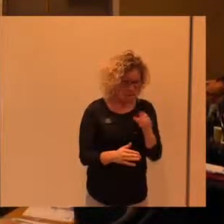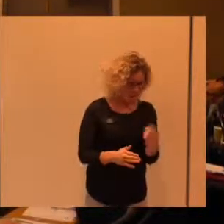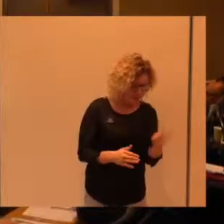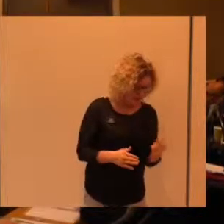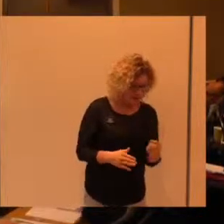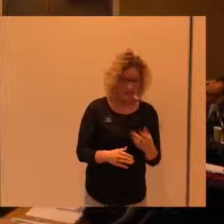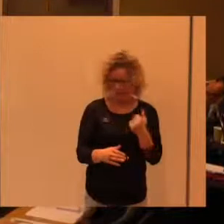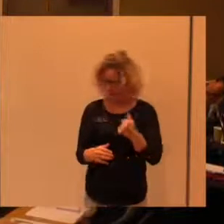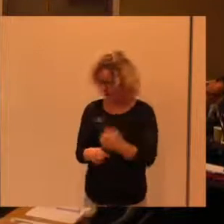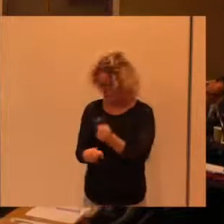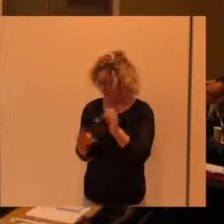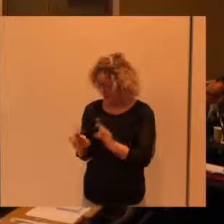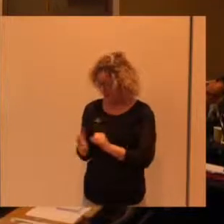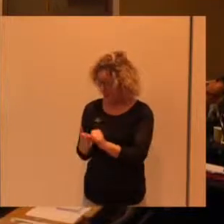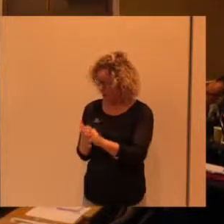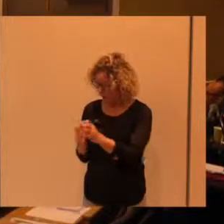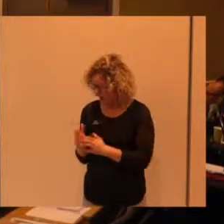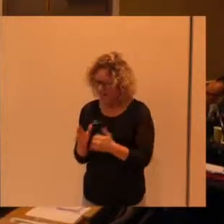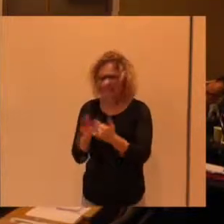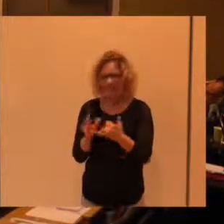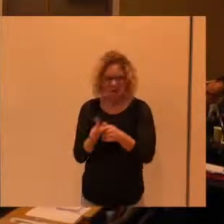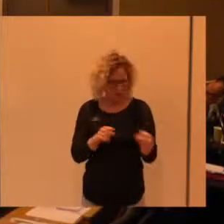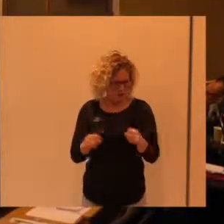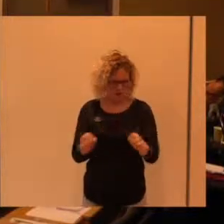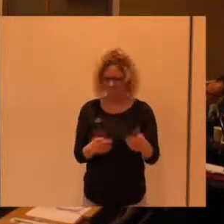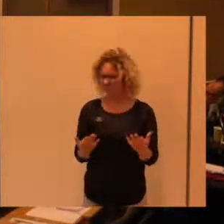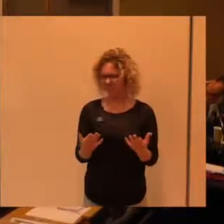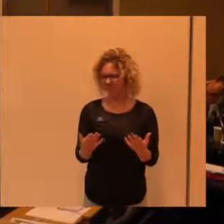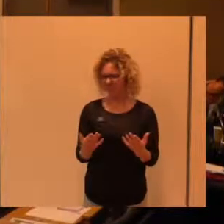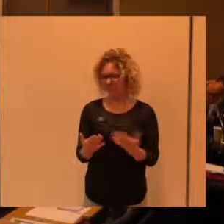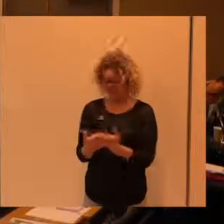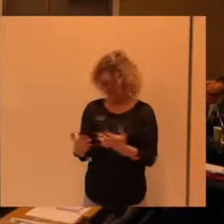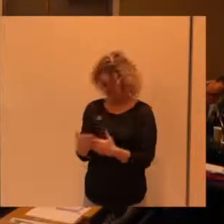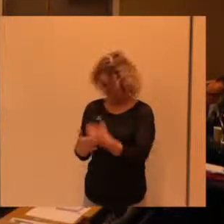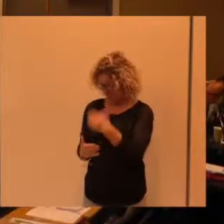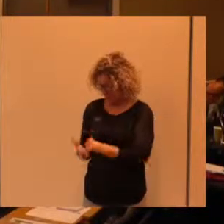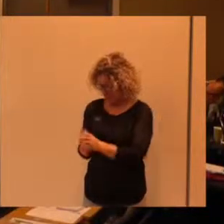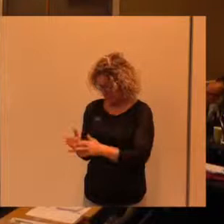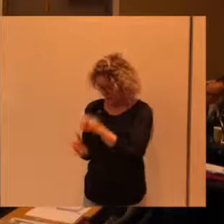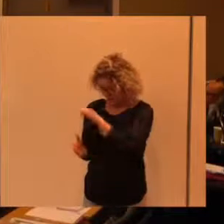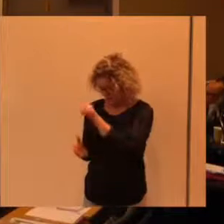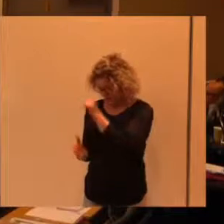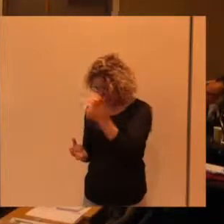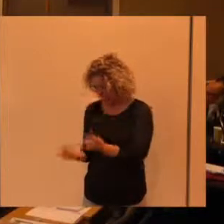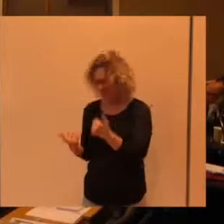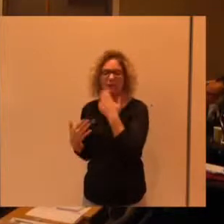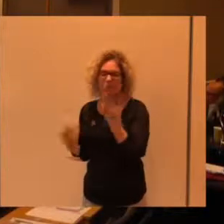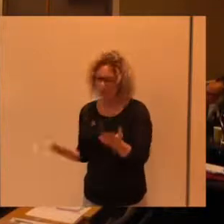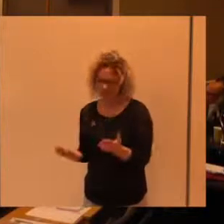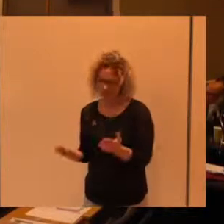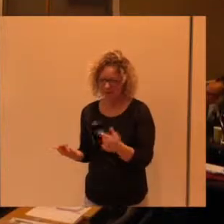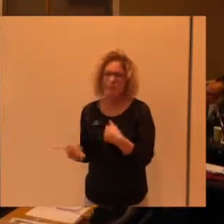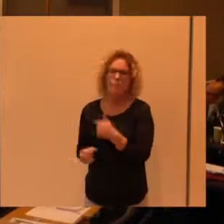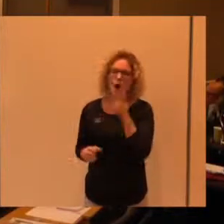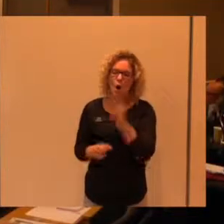om texten eller vad det nu var på sidan om betala räkningar. Är den svår eller lätt? Det vet vi inte. Utan vi kollar bara vad händer